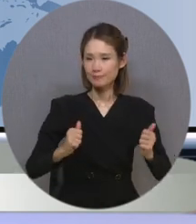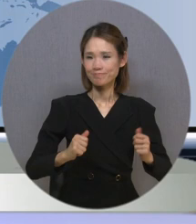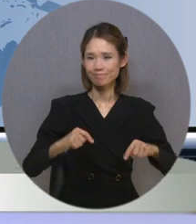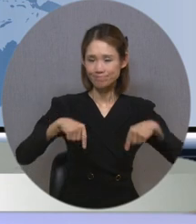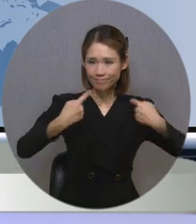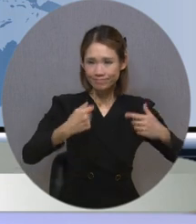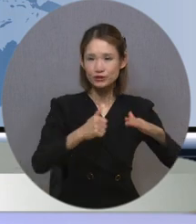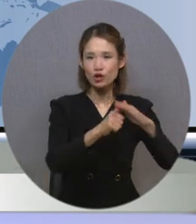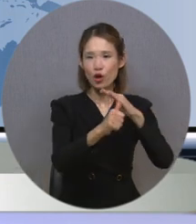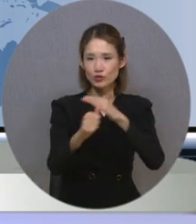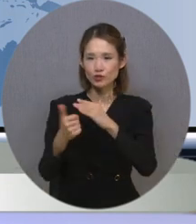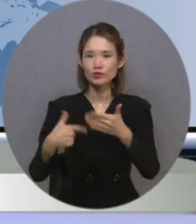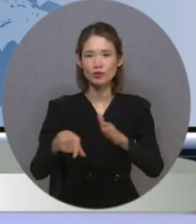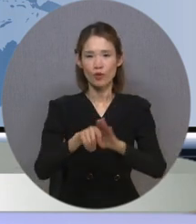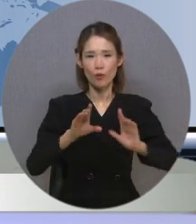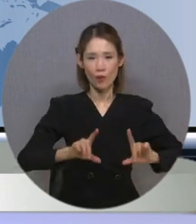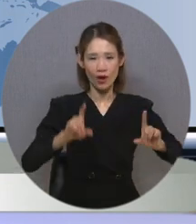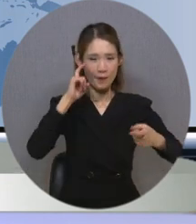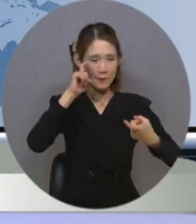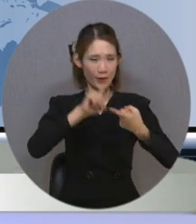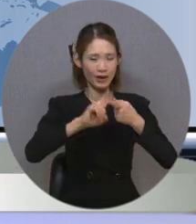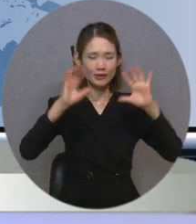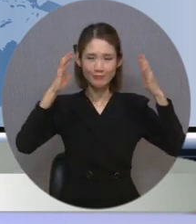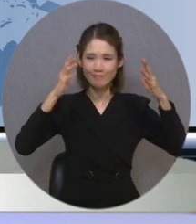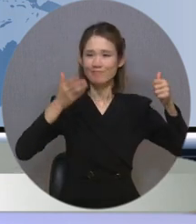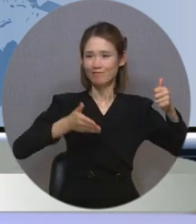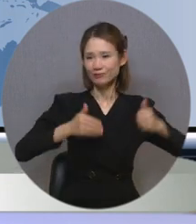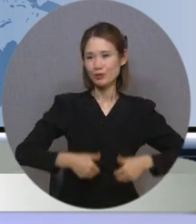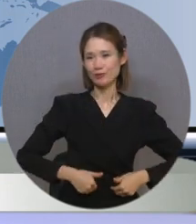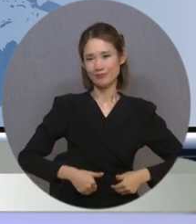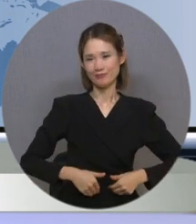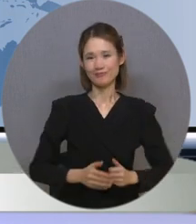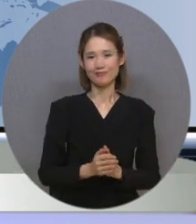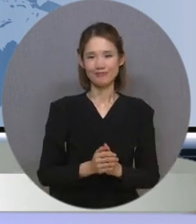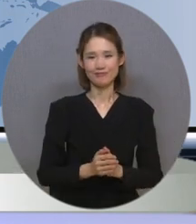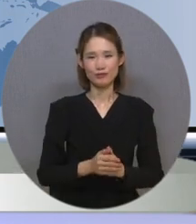위해 올 한 해도 많은 관심과 응원이 필요합니다.